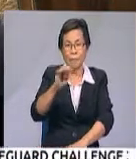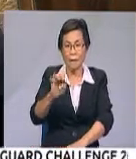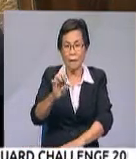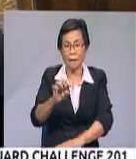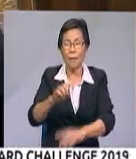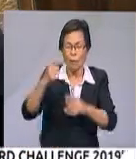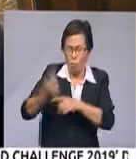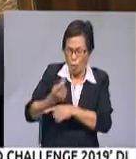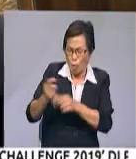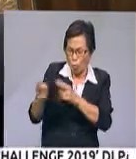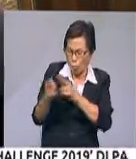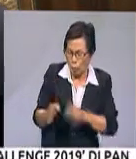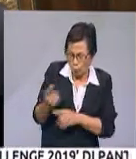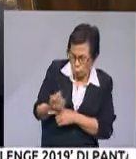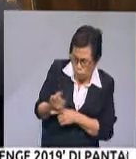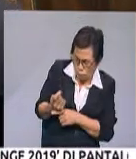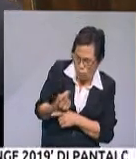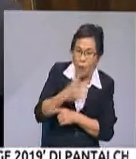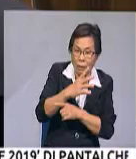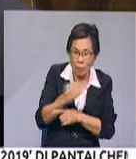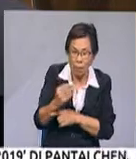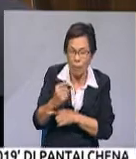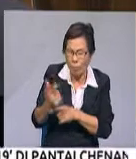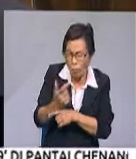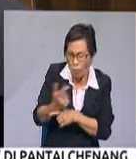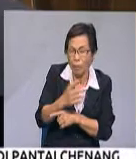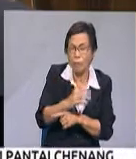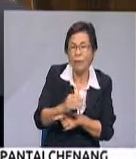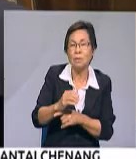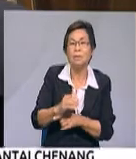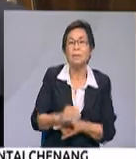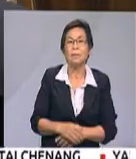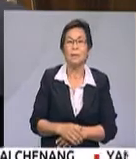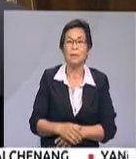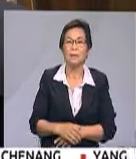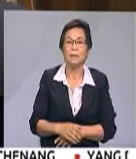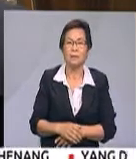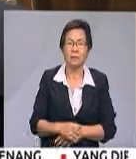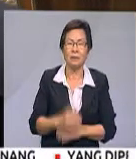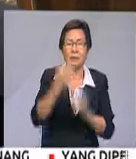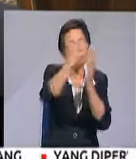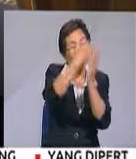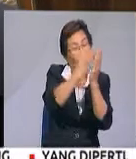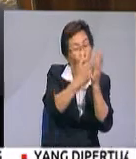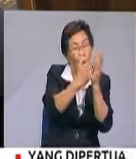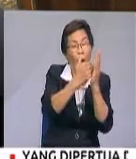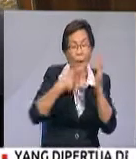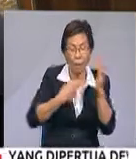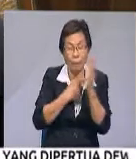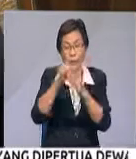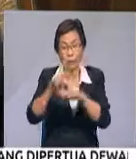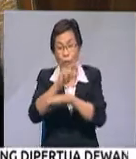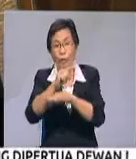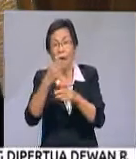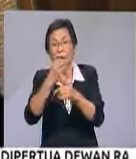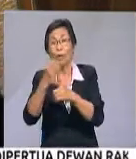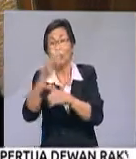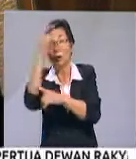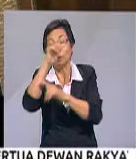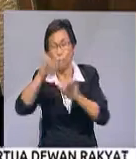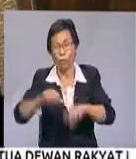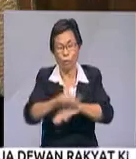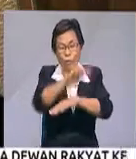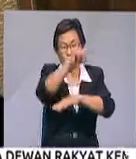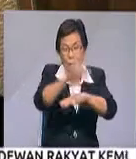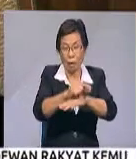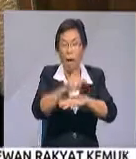kebanyakan usahawan-usahawan ini dan model yang boleh kami pakai ataupun kerajaan boleh mendekati ialah model seperti